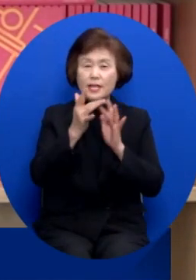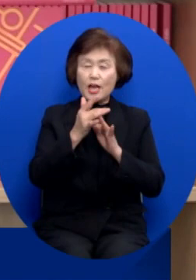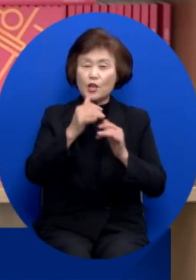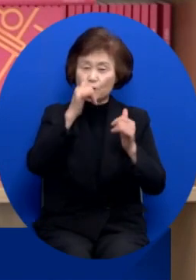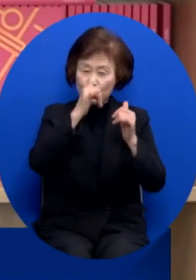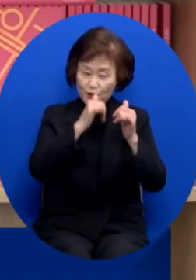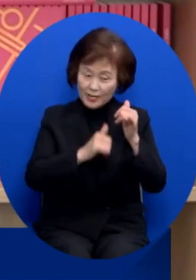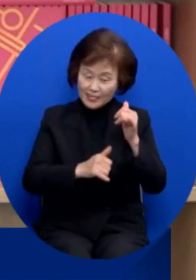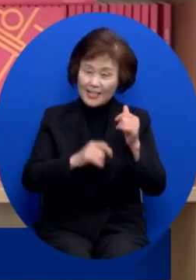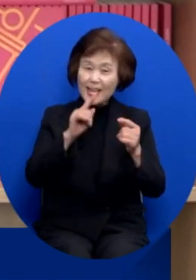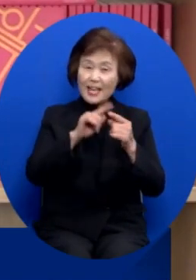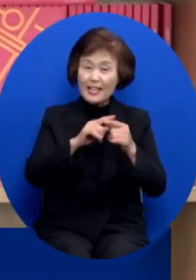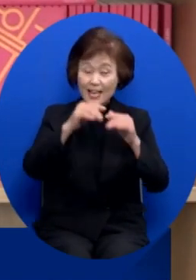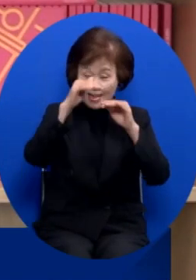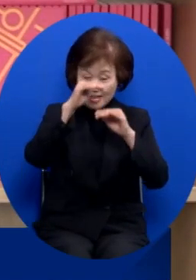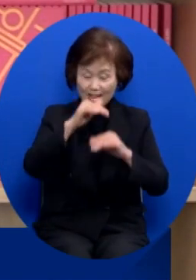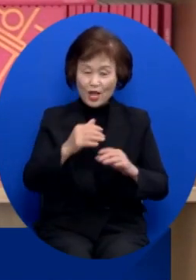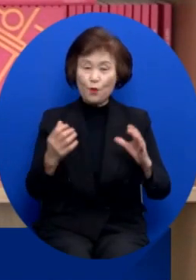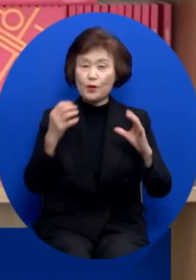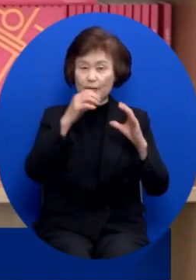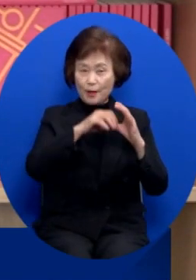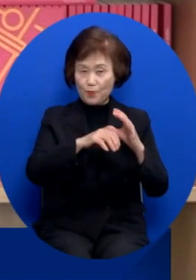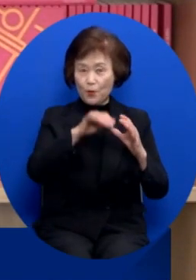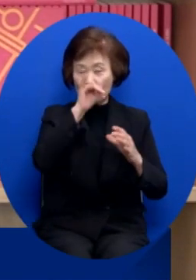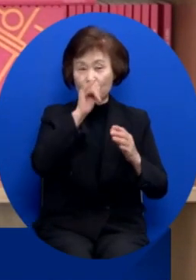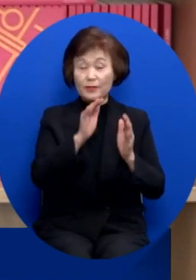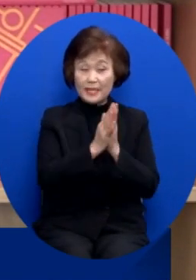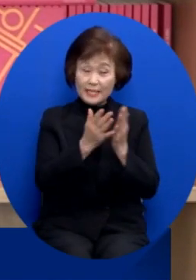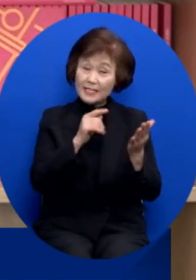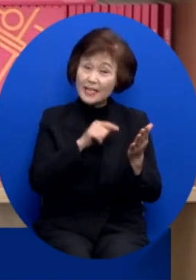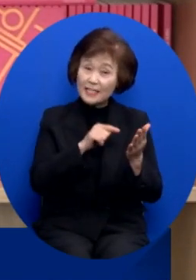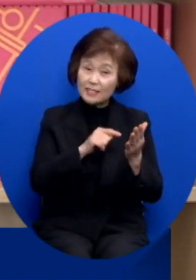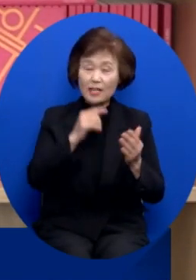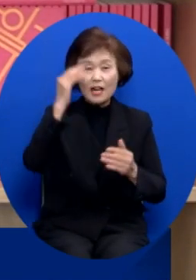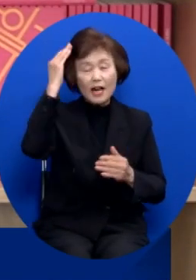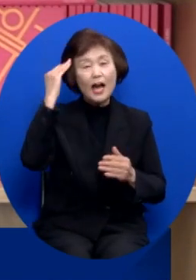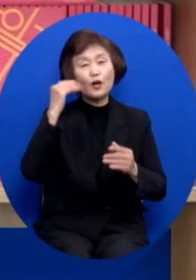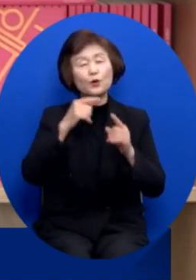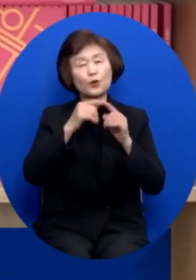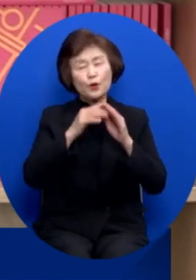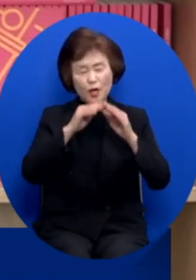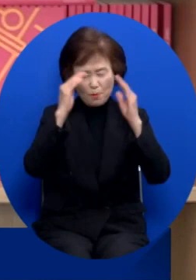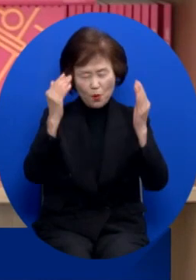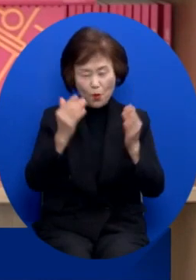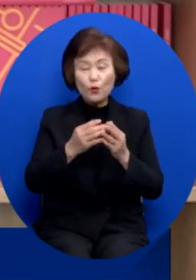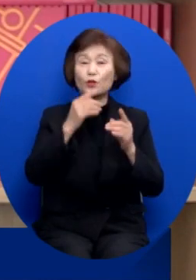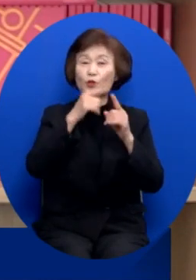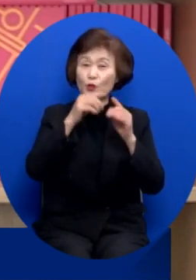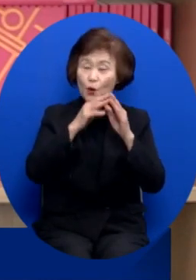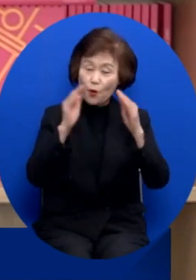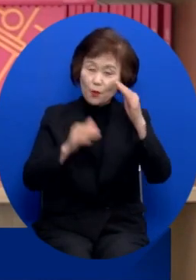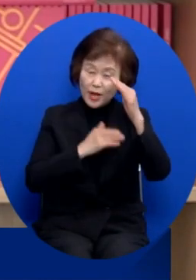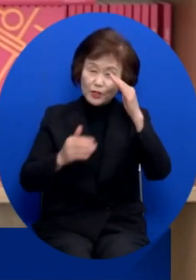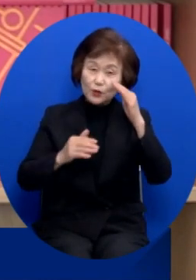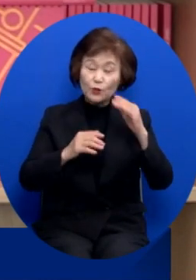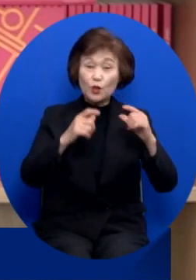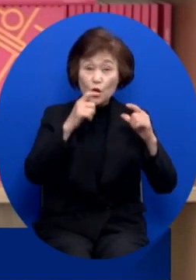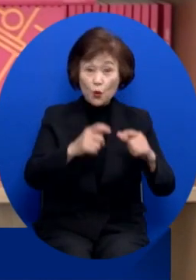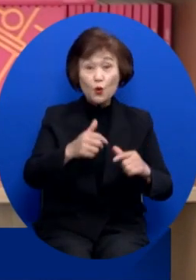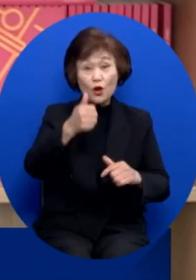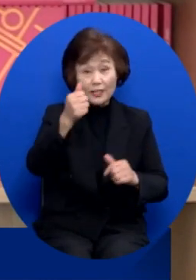이야기를 담고 있고이 책은 우리 한국 교회의 모든 교회 또 모든 성도 모든 구역장들은